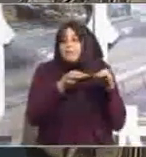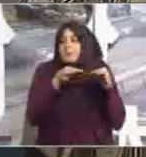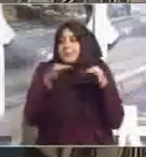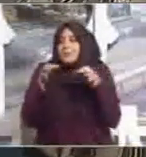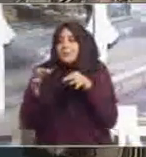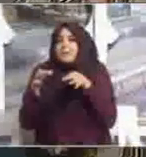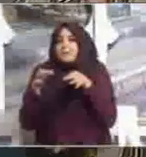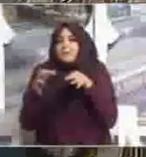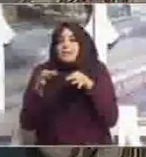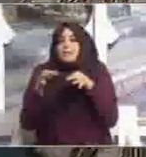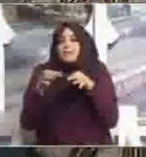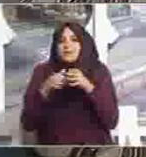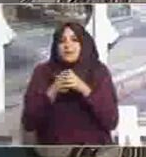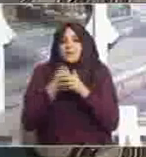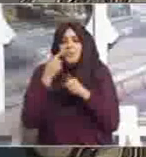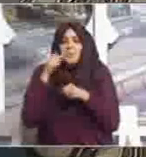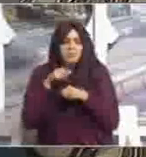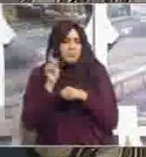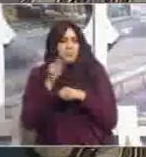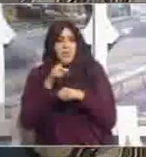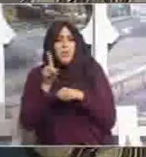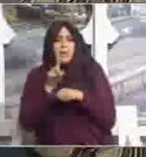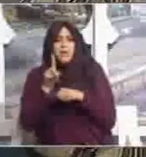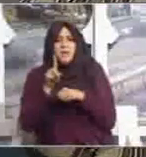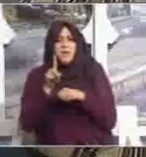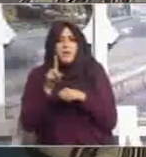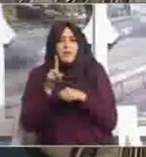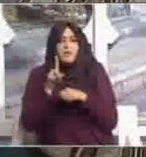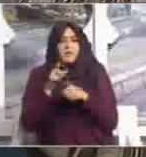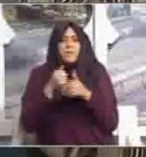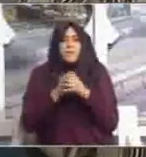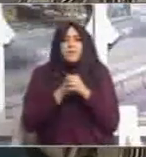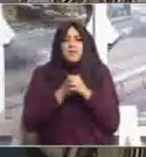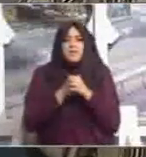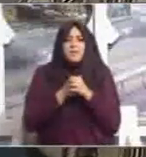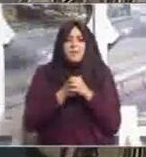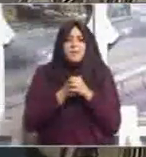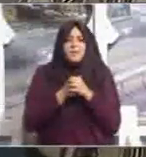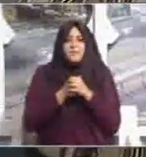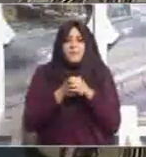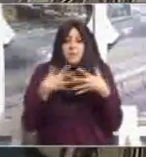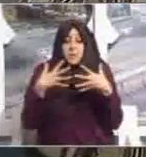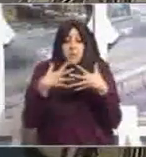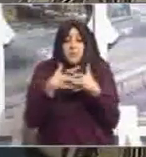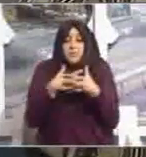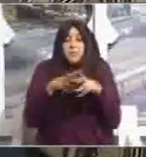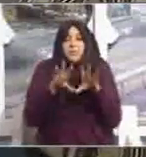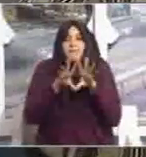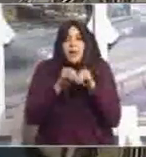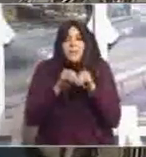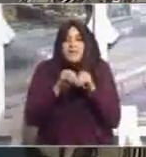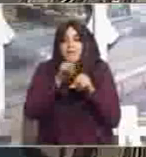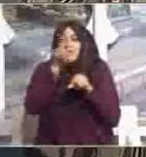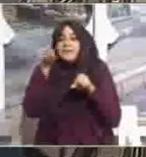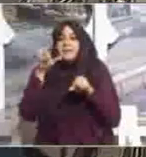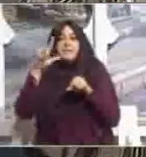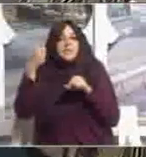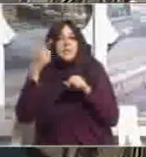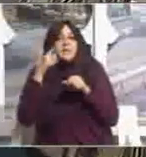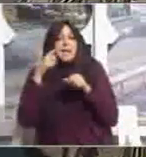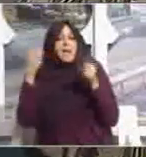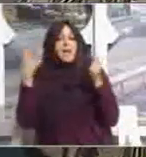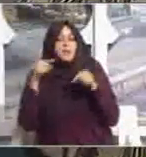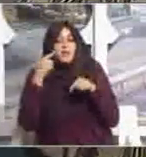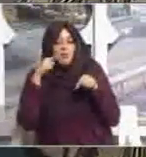الاعداء يشوفوه بمعنى هذا ماهوش عادي، هذا منافس لنا. تمسك الأسر، تمسك المجتمعات، قوة المجتمعات،